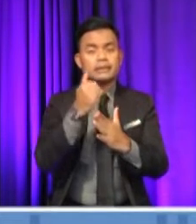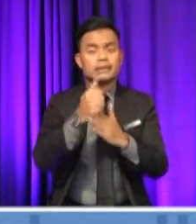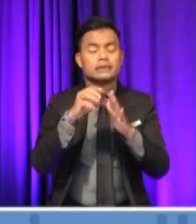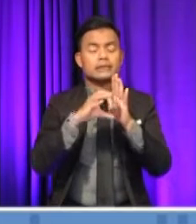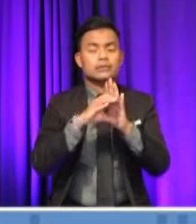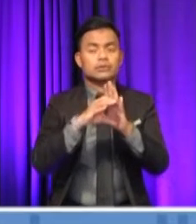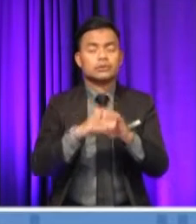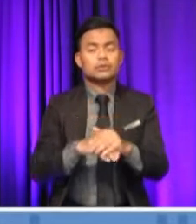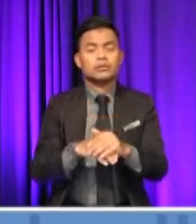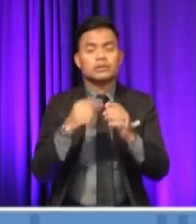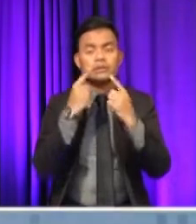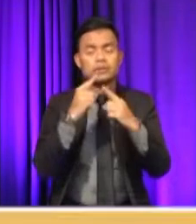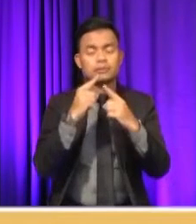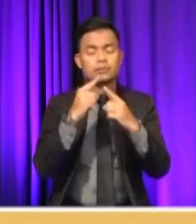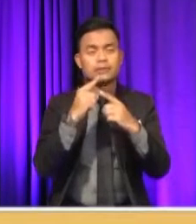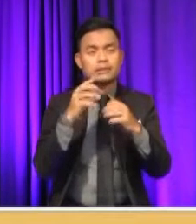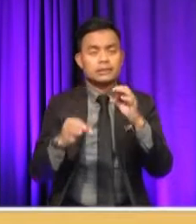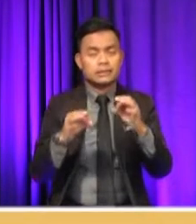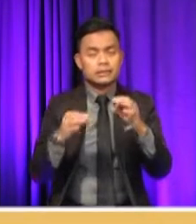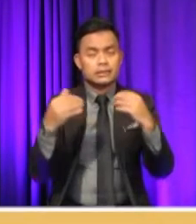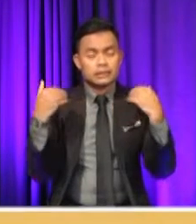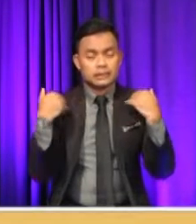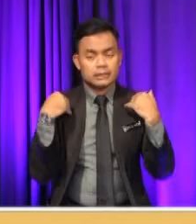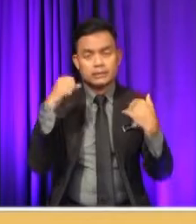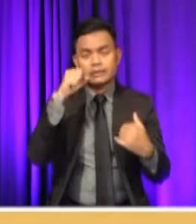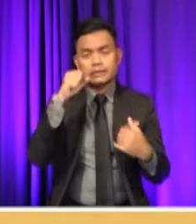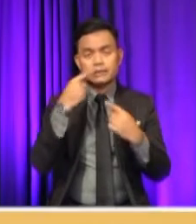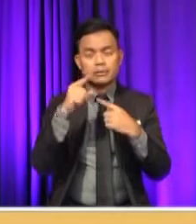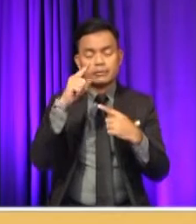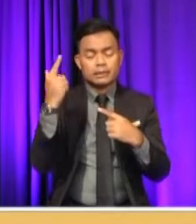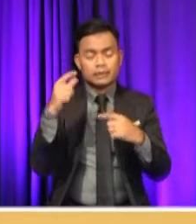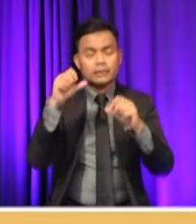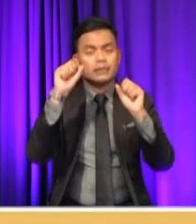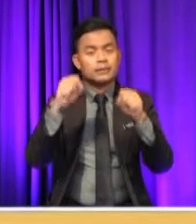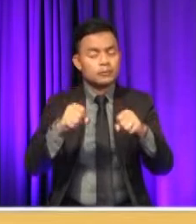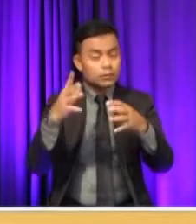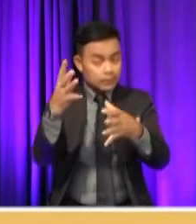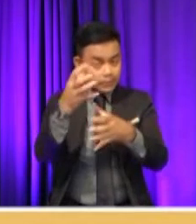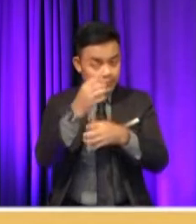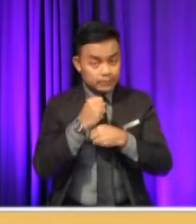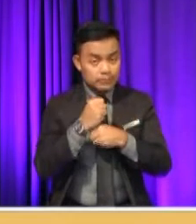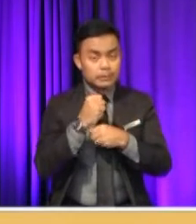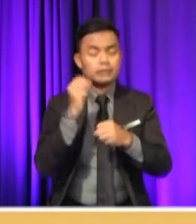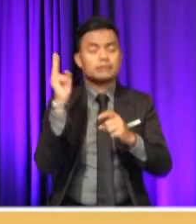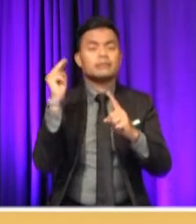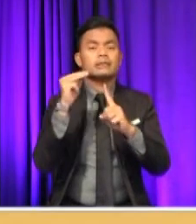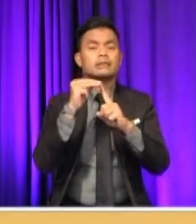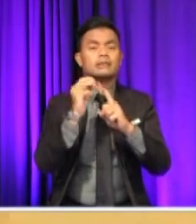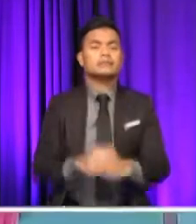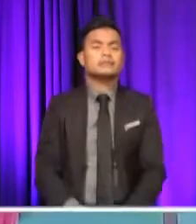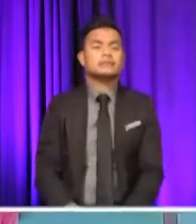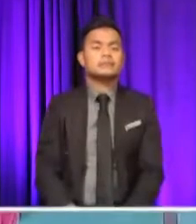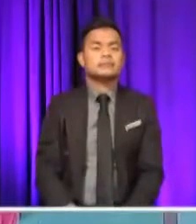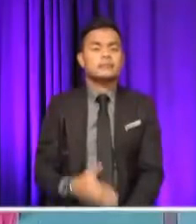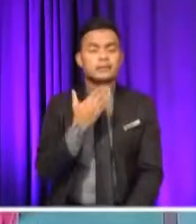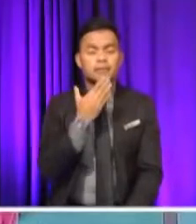ni, kalau betul, dapat markah juga. Baik. Kalau macam soalan ni, dapat 3 markah lah. Senang je kan? Jawab pendek, dapat 3 markah. Okey, kita